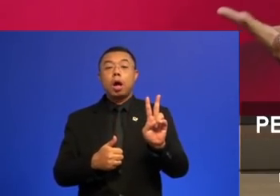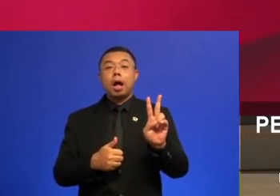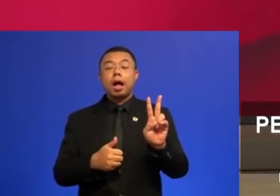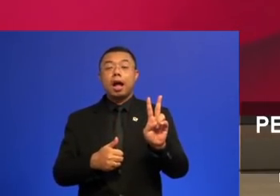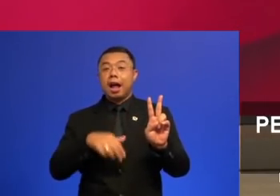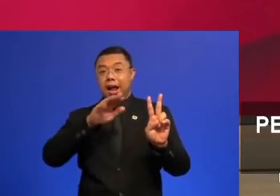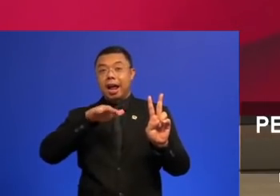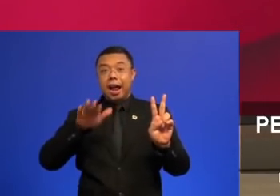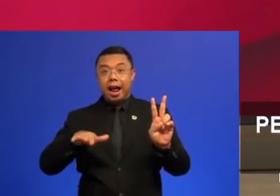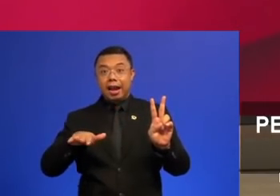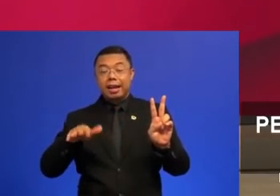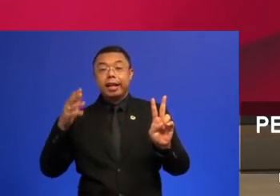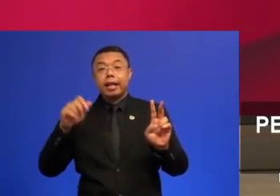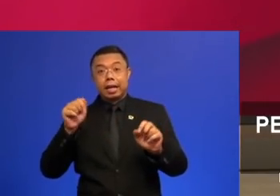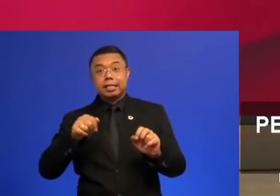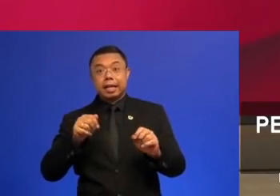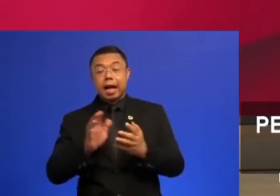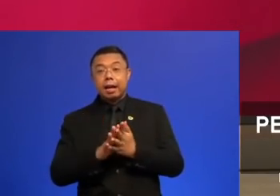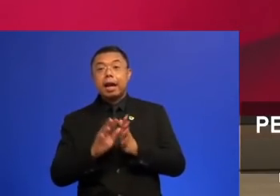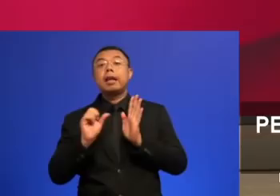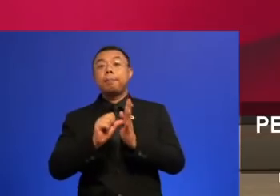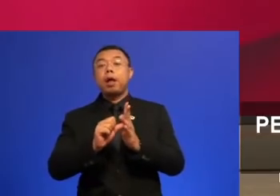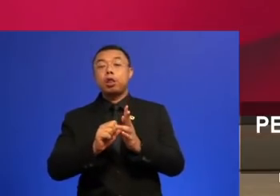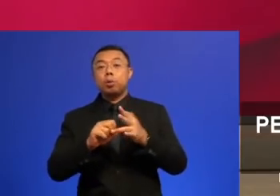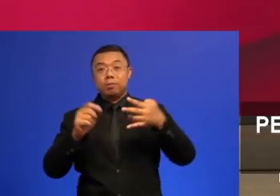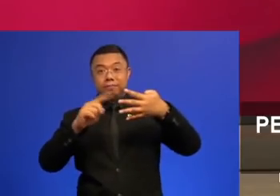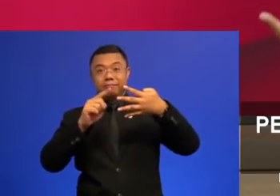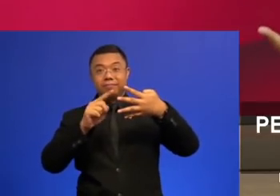mandiri, sekarang dipikul oleh saudaranya yang